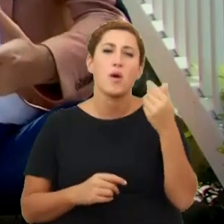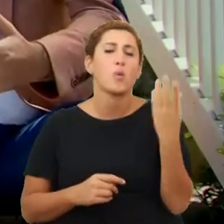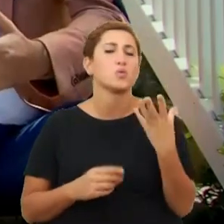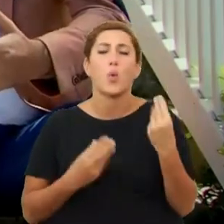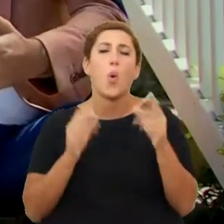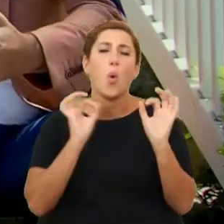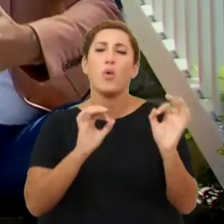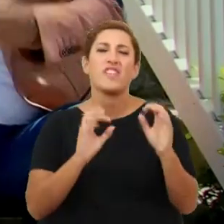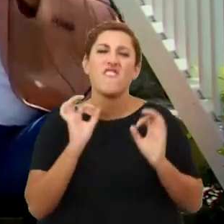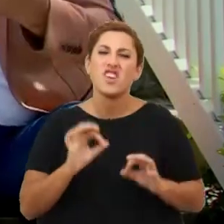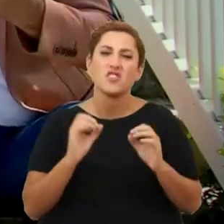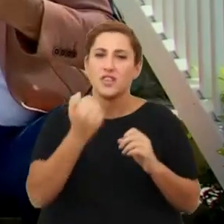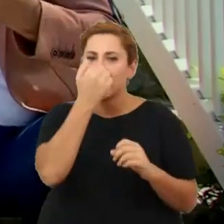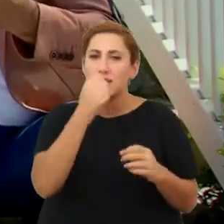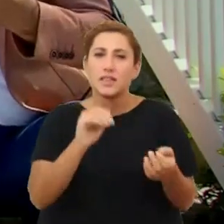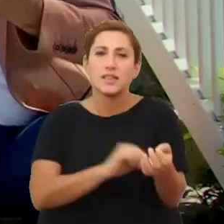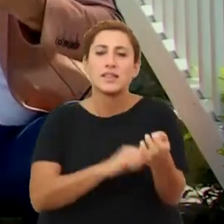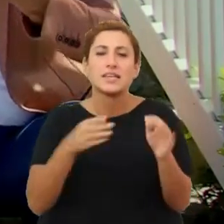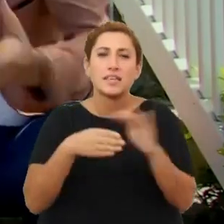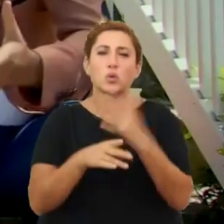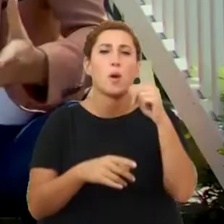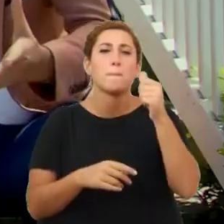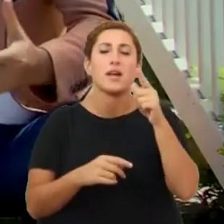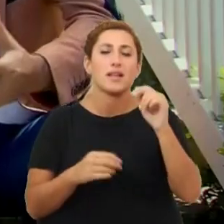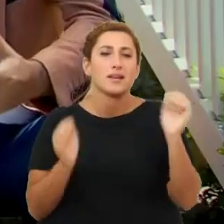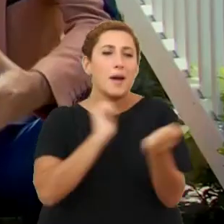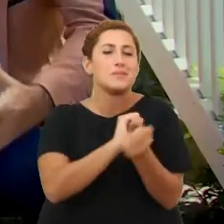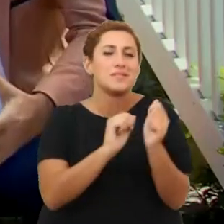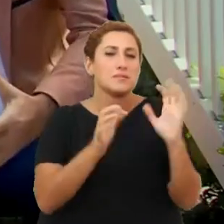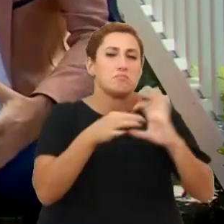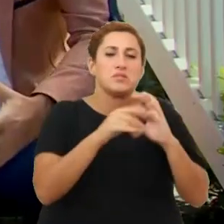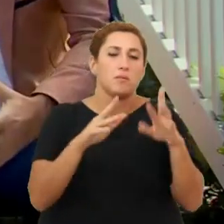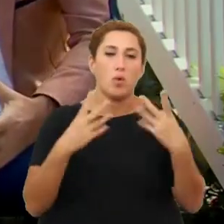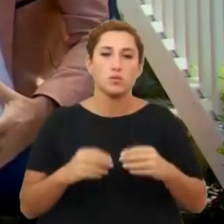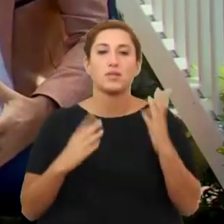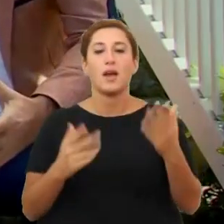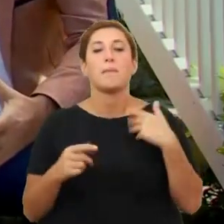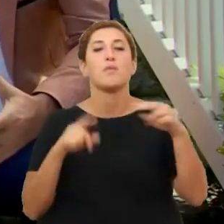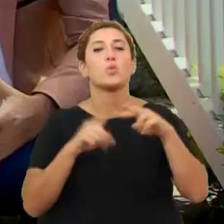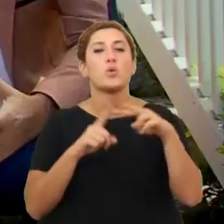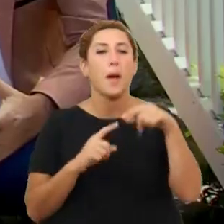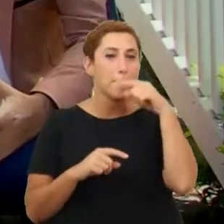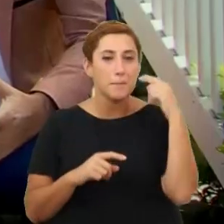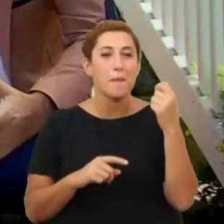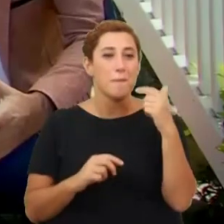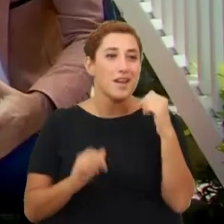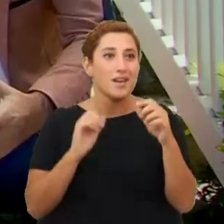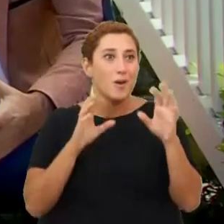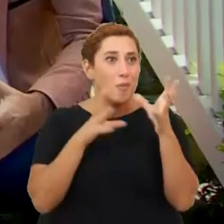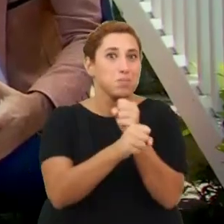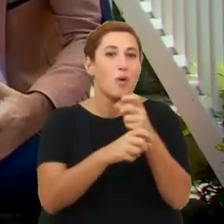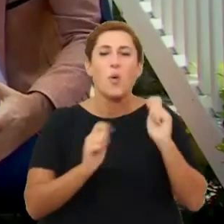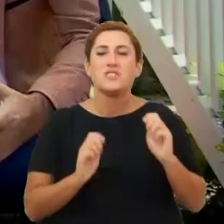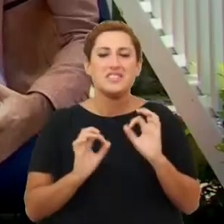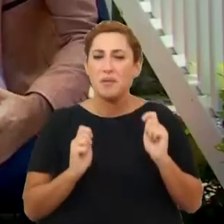öyledir Şükrü. Yavaş yavaş kanına girer. Sonra o paranın esiri olursun. Yok, ben Nurhan Bey'in paraya esir olacağını